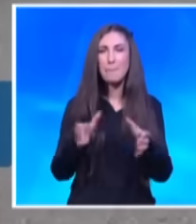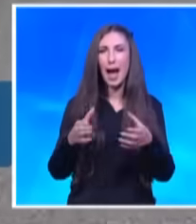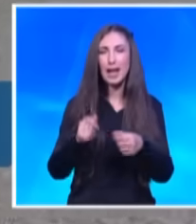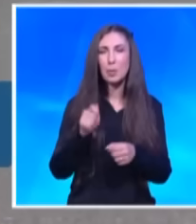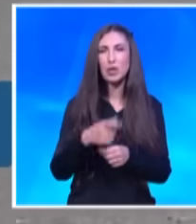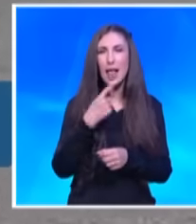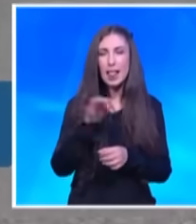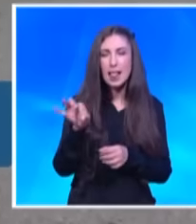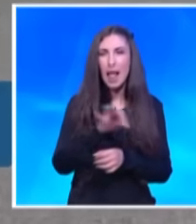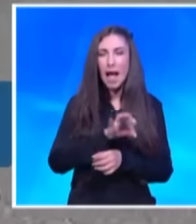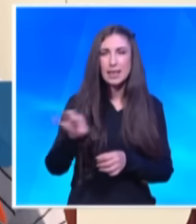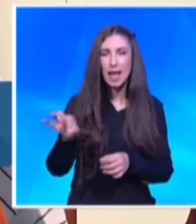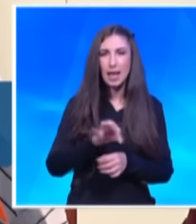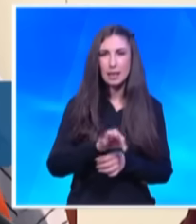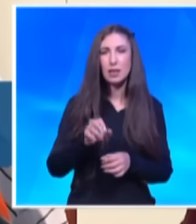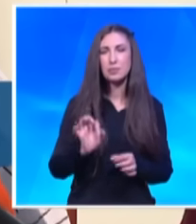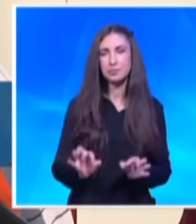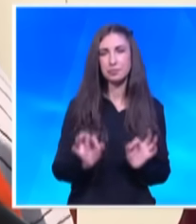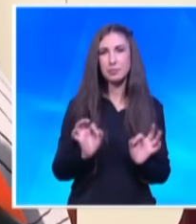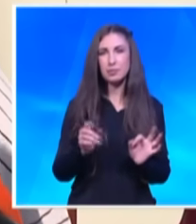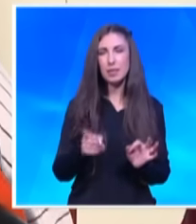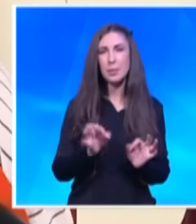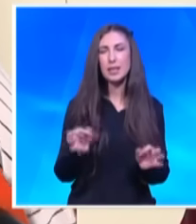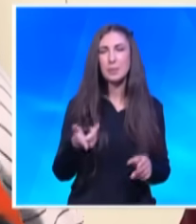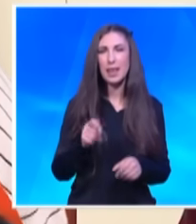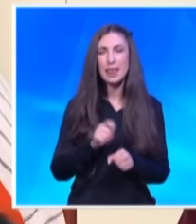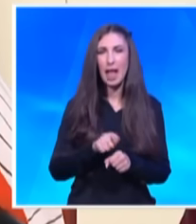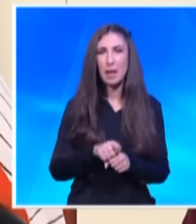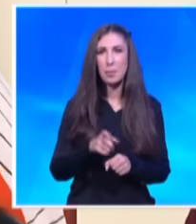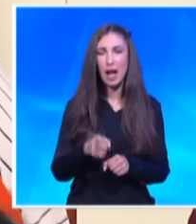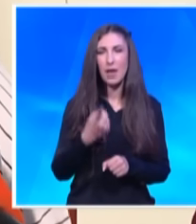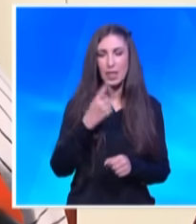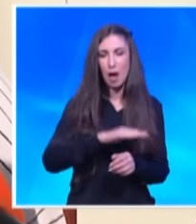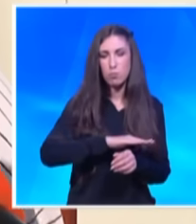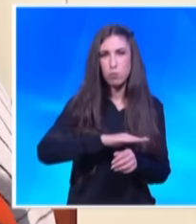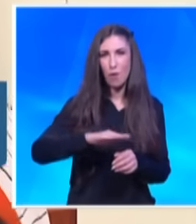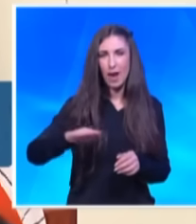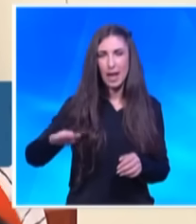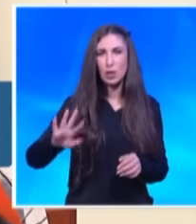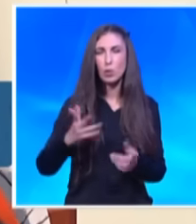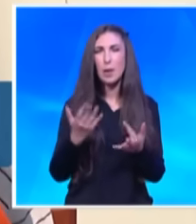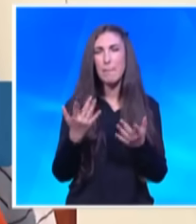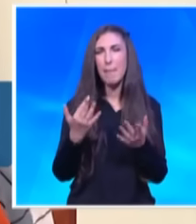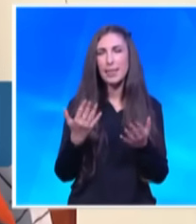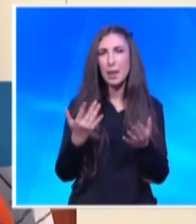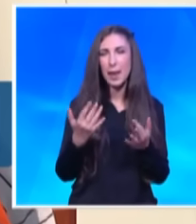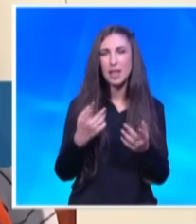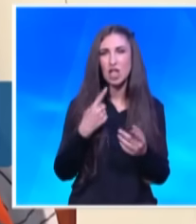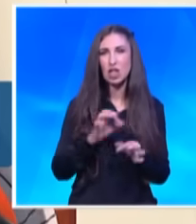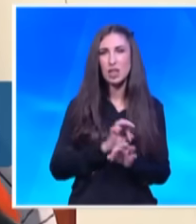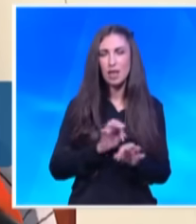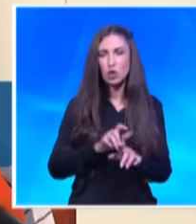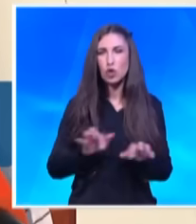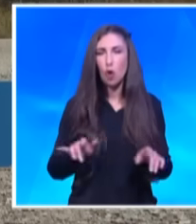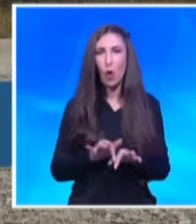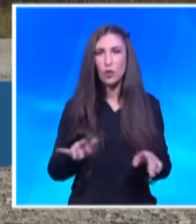лазерни датчици. На принципа на жироскопа създава една повърхнина, спрямо която математически, вече хардуерно и